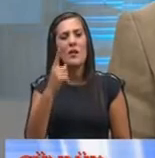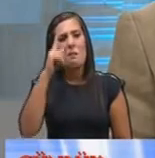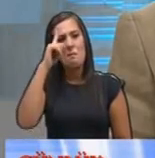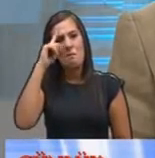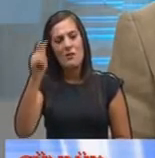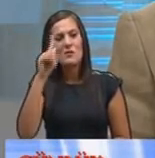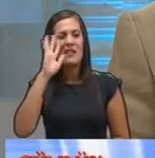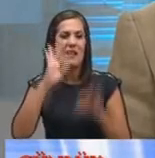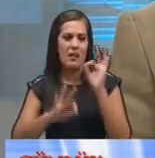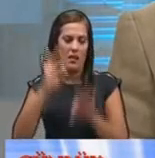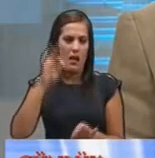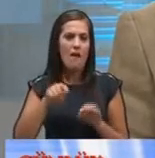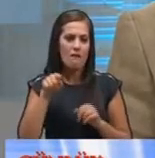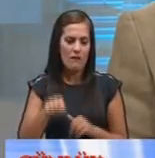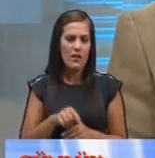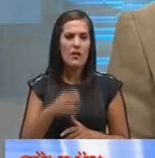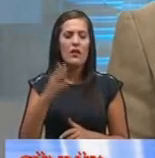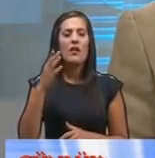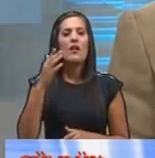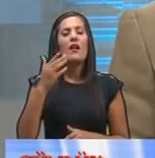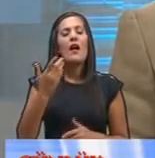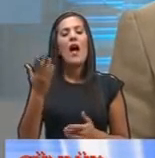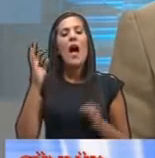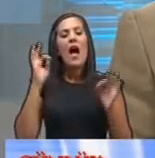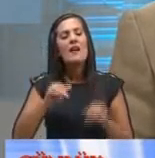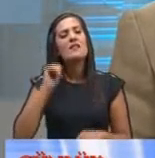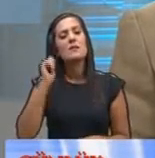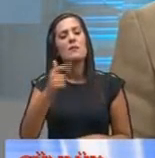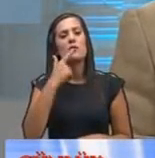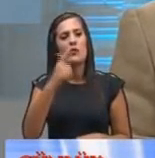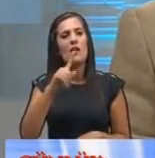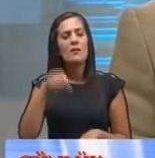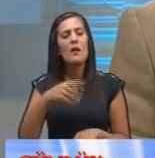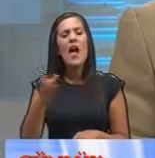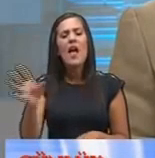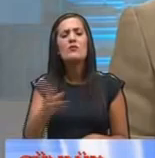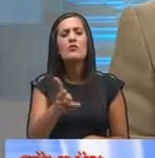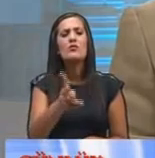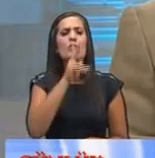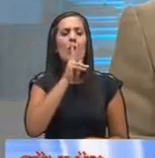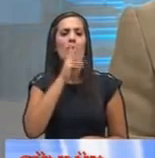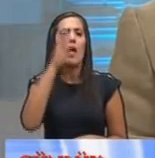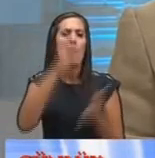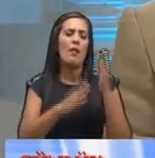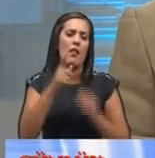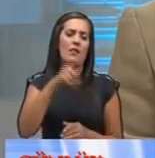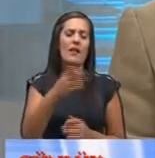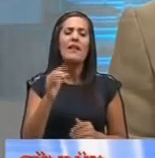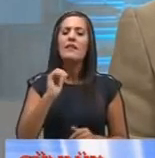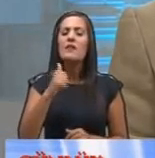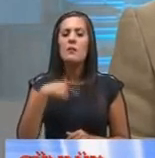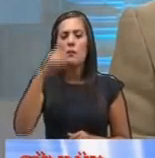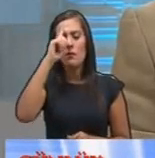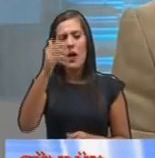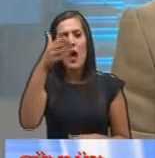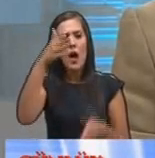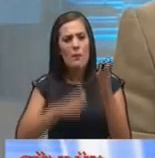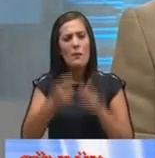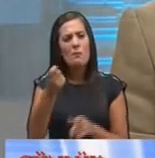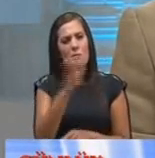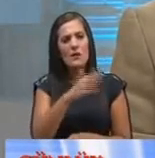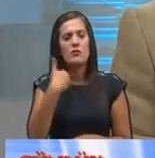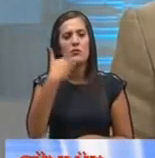başvurduğumuz bir tedavi yöntemidir. Ve de her zaman söylendiği gibi son çaredir. Evet. Ne zaman başvuruyoruz? Ameliyat için